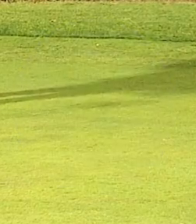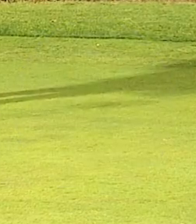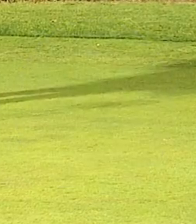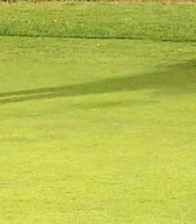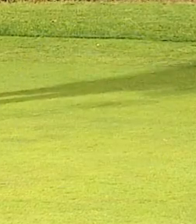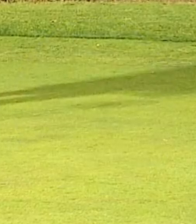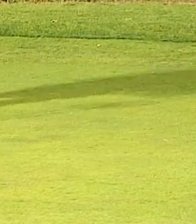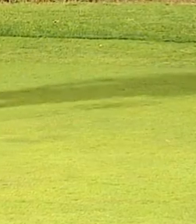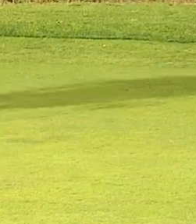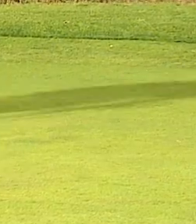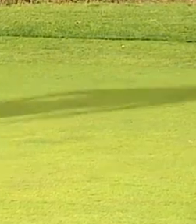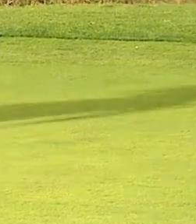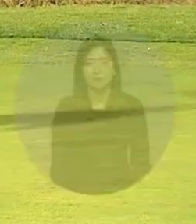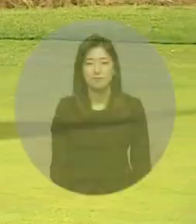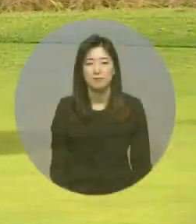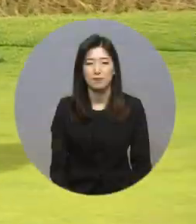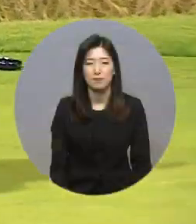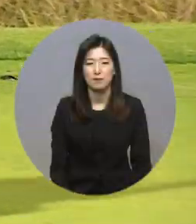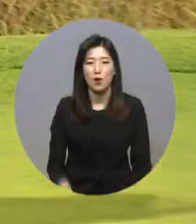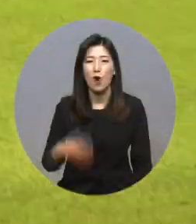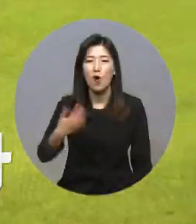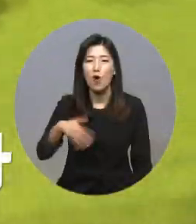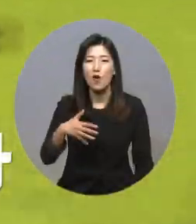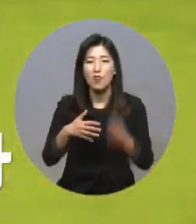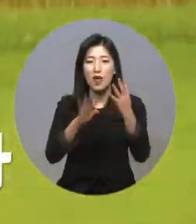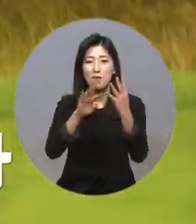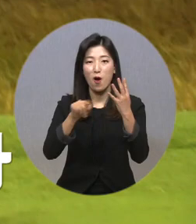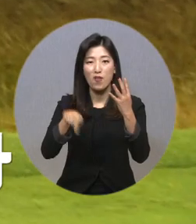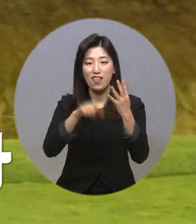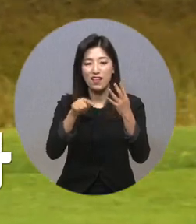아 예 oo 아